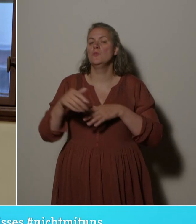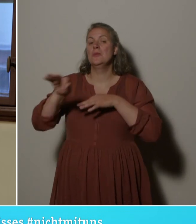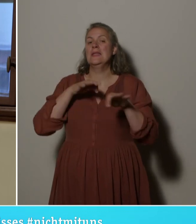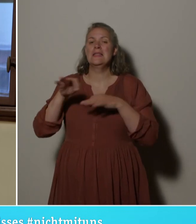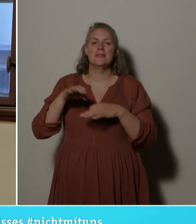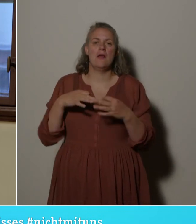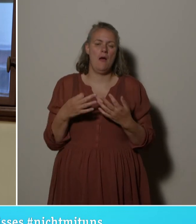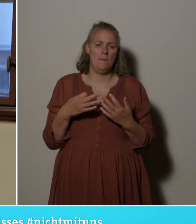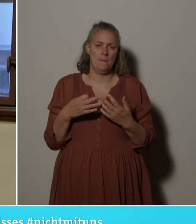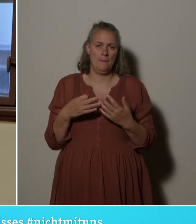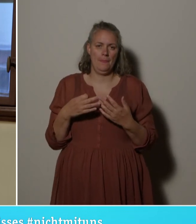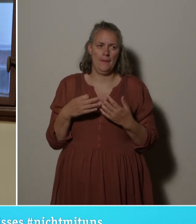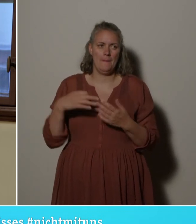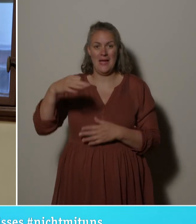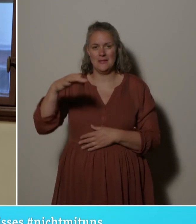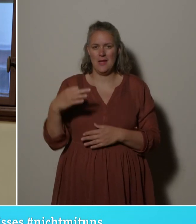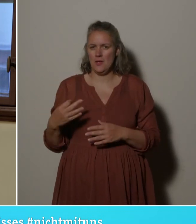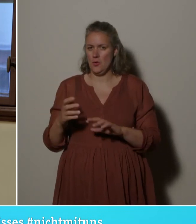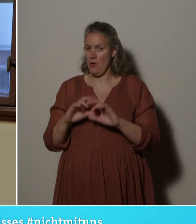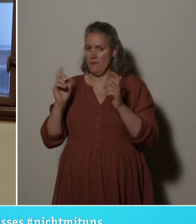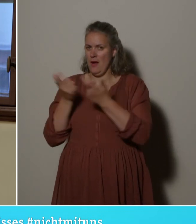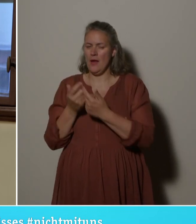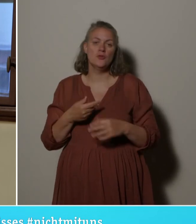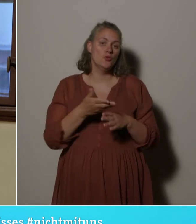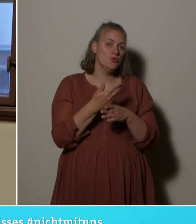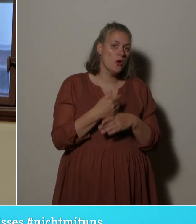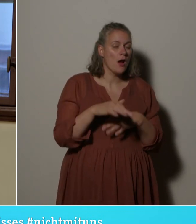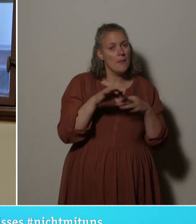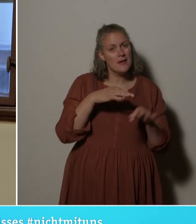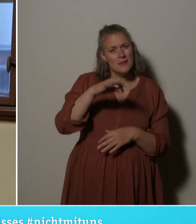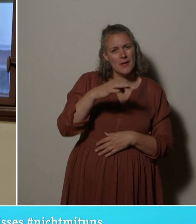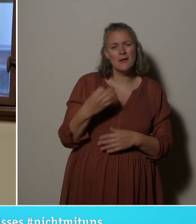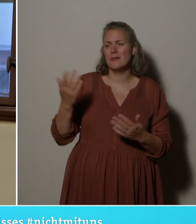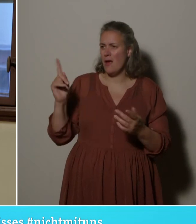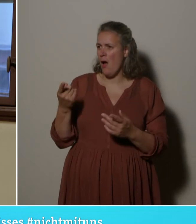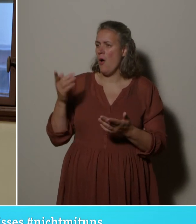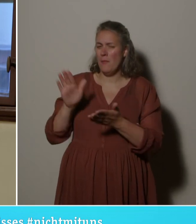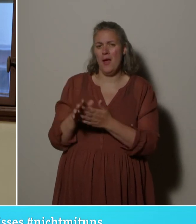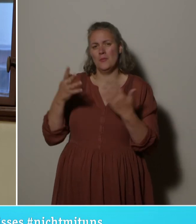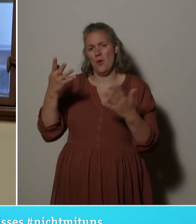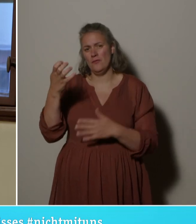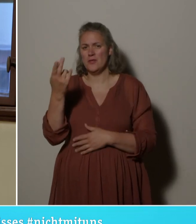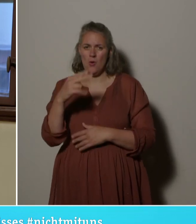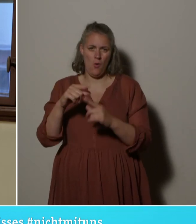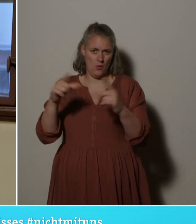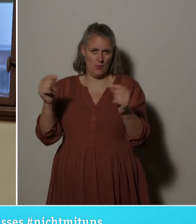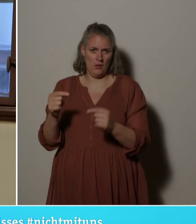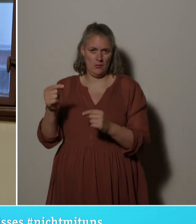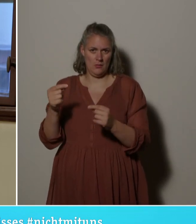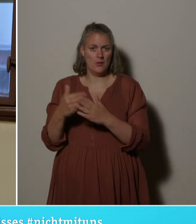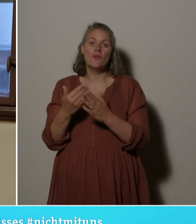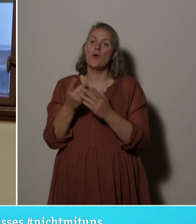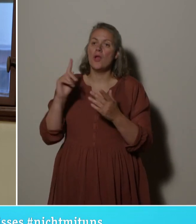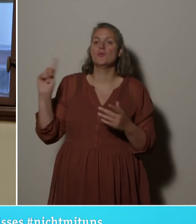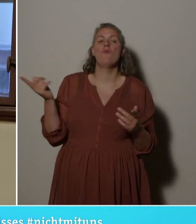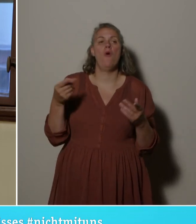Ministerpräsidentenkonferenz der Thüringer Ministerpräsident sich dafür einsetzt, dass dieses 49-Euro-Ticket auch da bleibt, wo es aktuell ist und dass nicht sofort der Preis angehoben